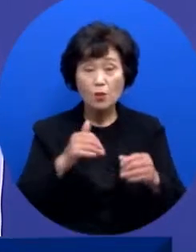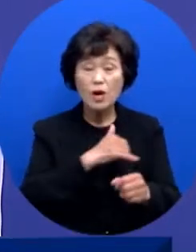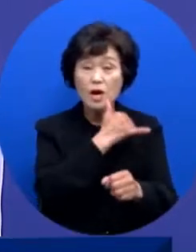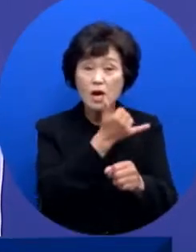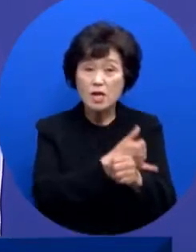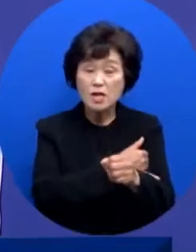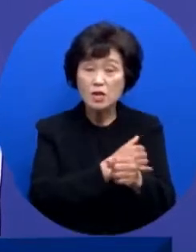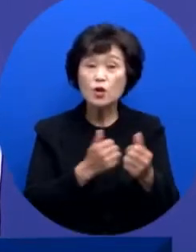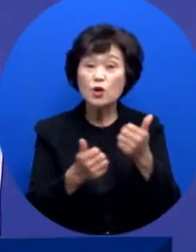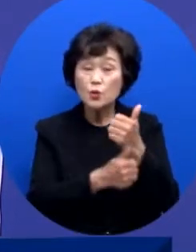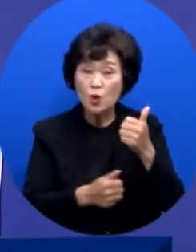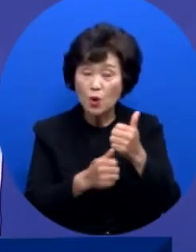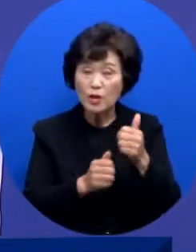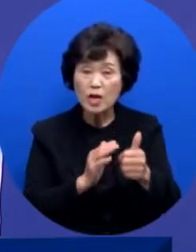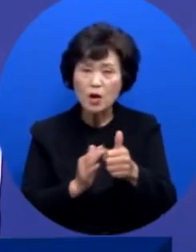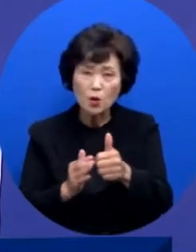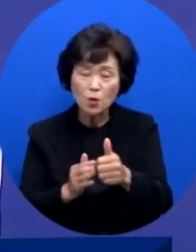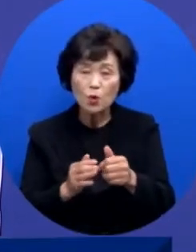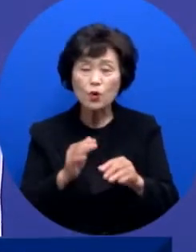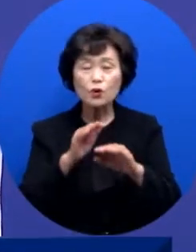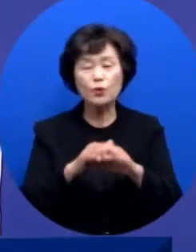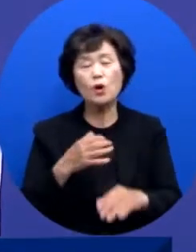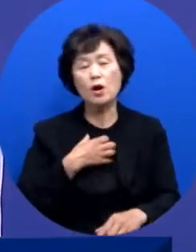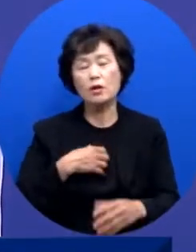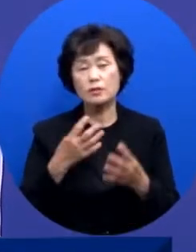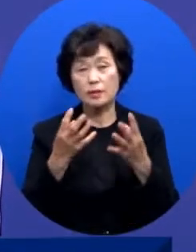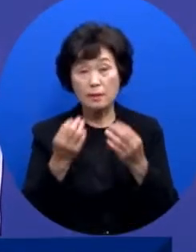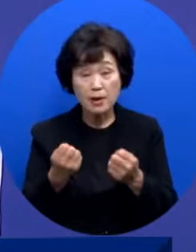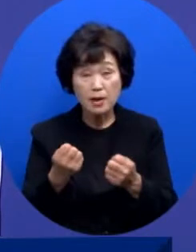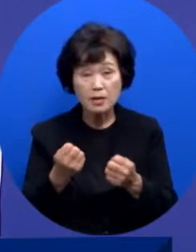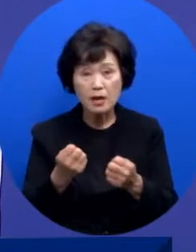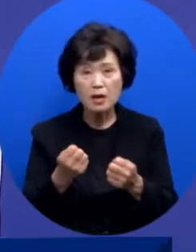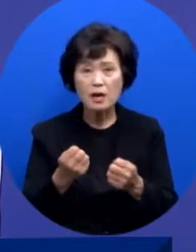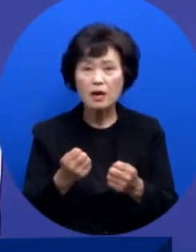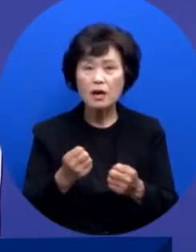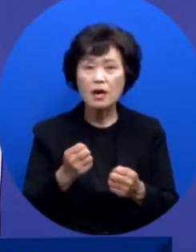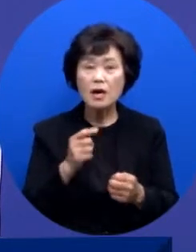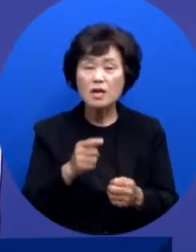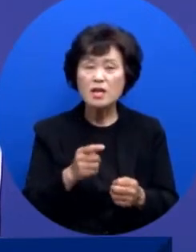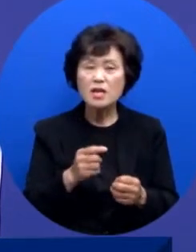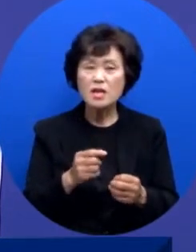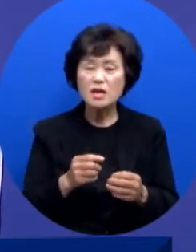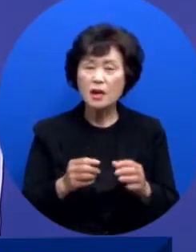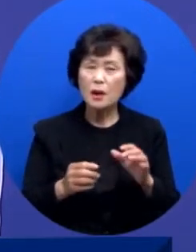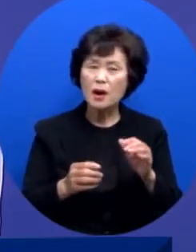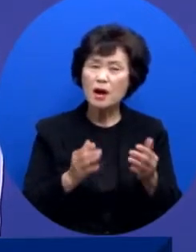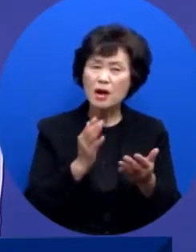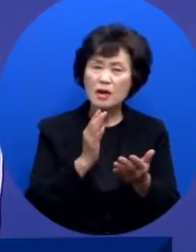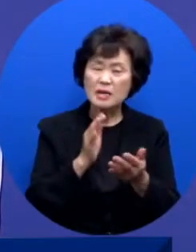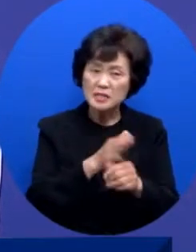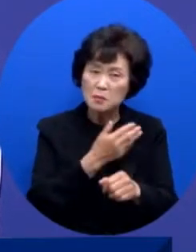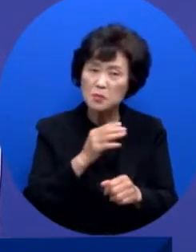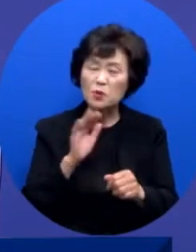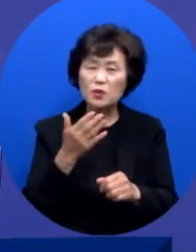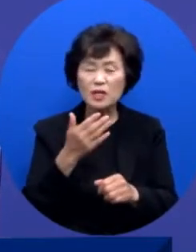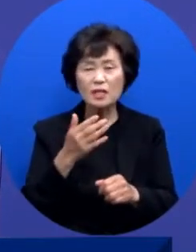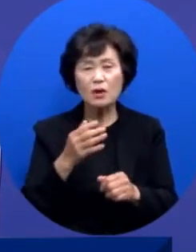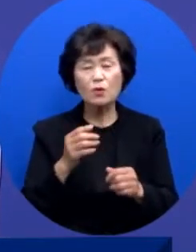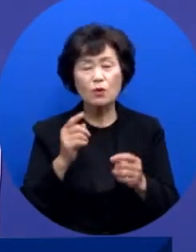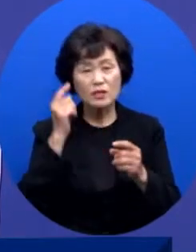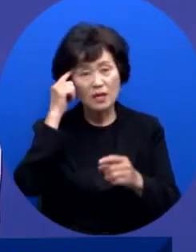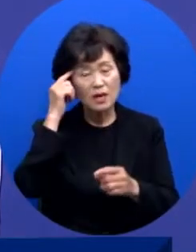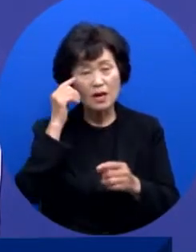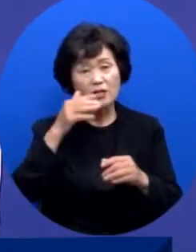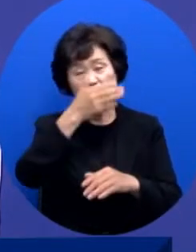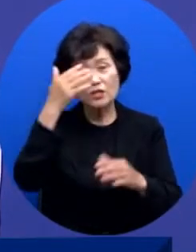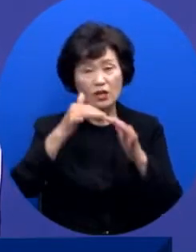국가인권위원회의 권고를 두고 우려의 목소리가 나오고 있습니다. 국가인권위원회 편향성 개선을 요청하는 청년들이 모였습니다.